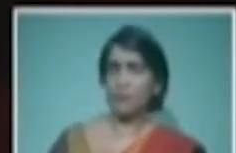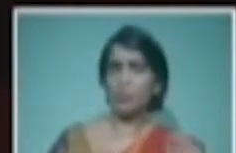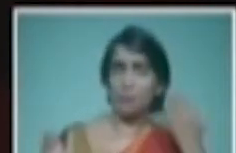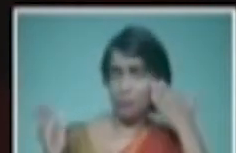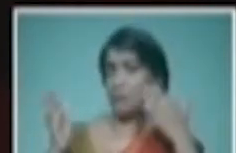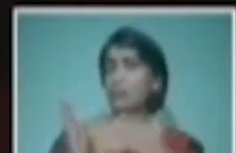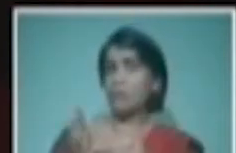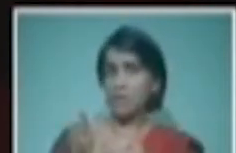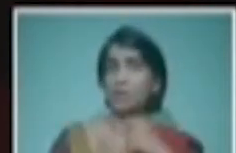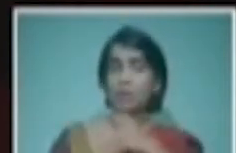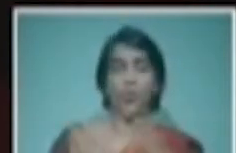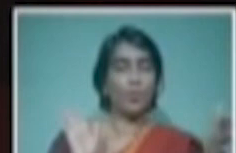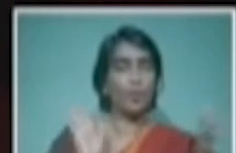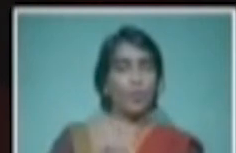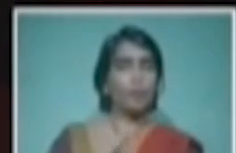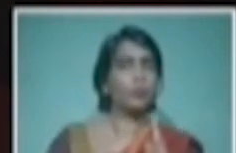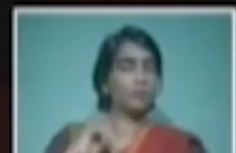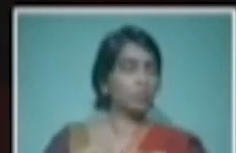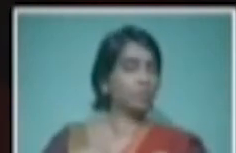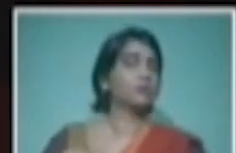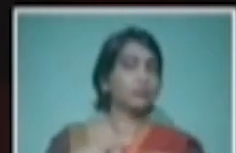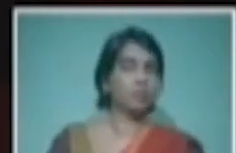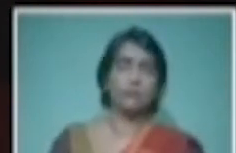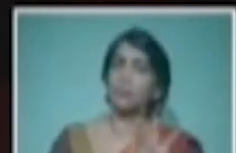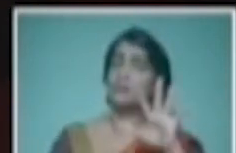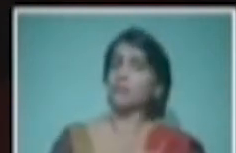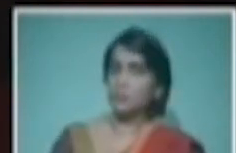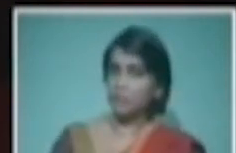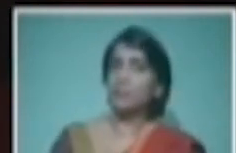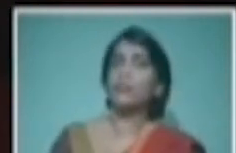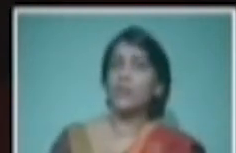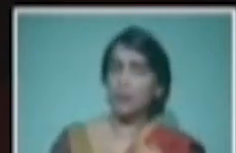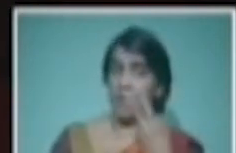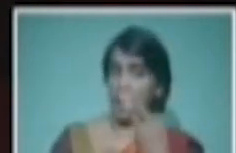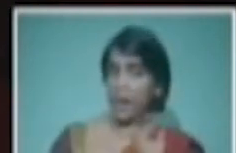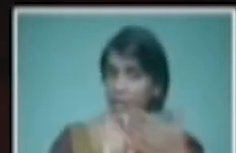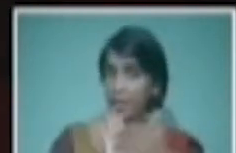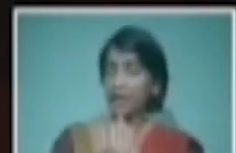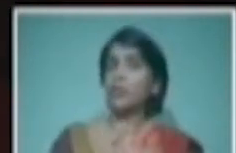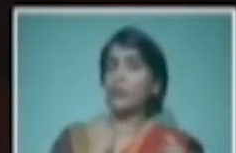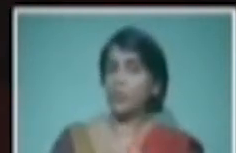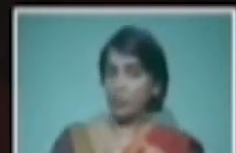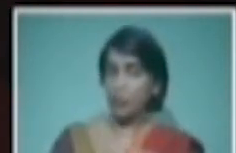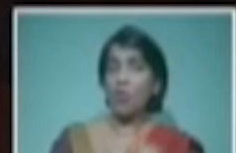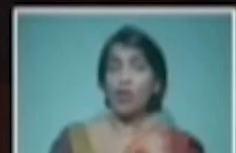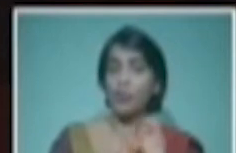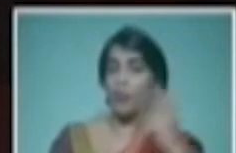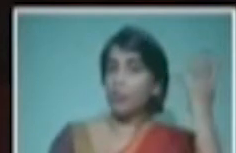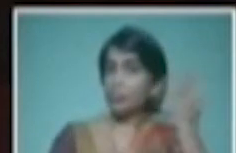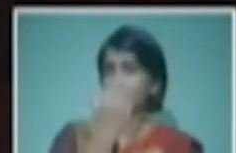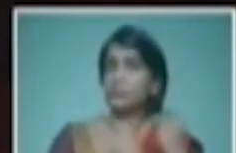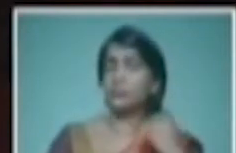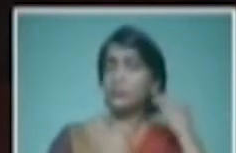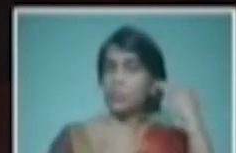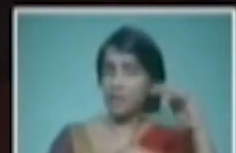करगत एकाबद्ध यांत्रणयक् स्थापनय करला अपि देगोल्लो एकट वैड करला डॉलर रुपयन